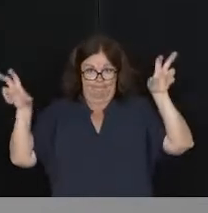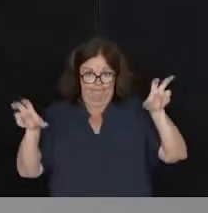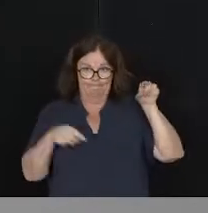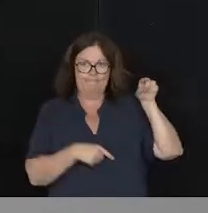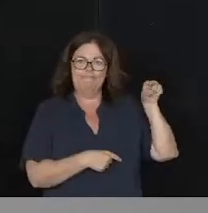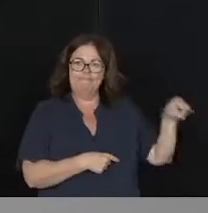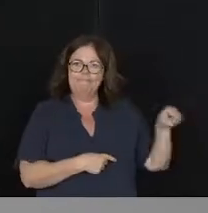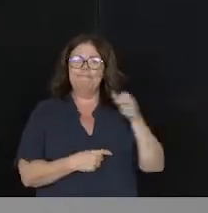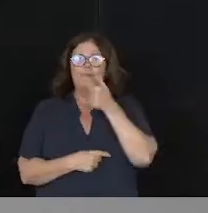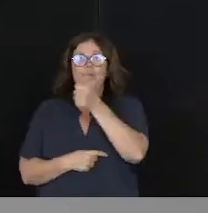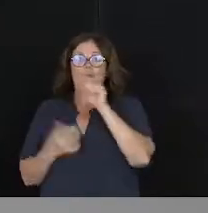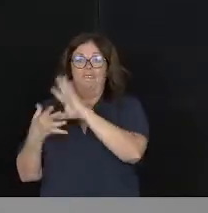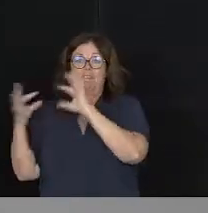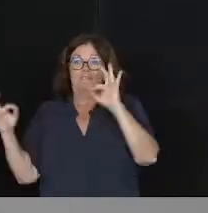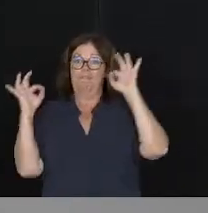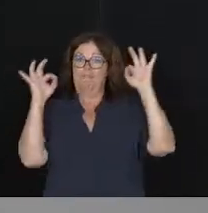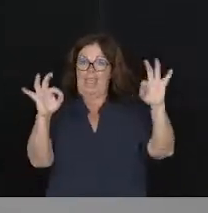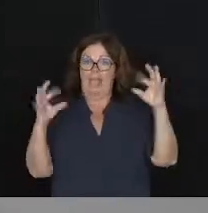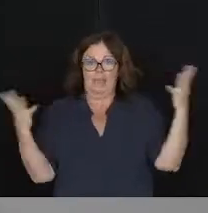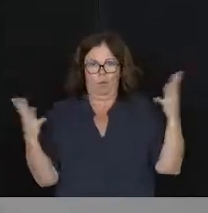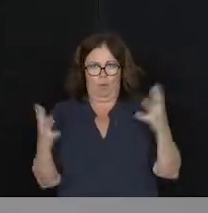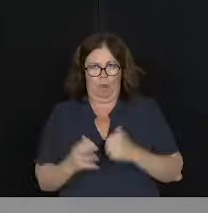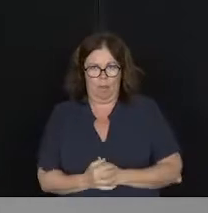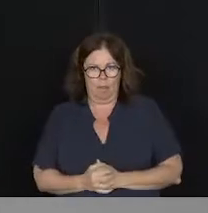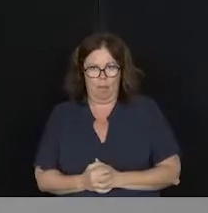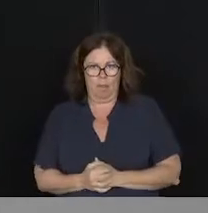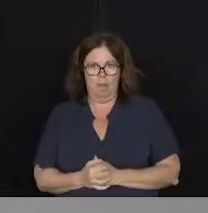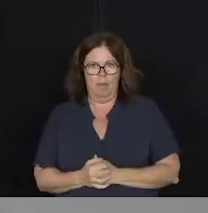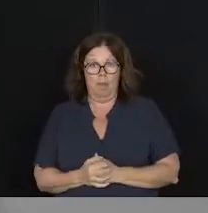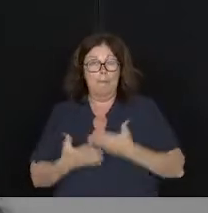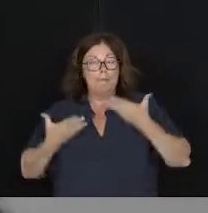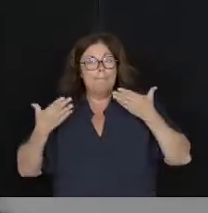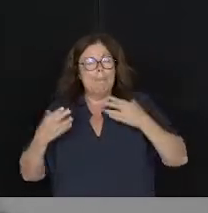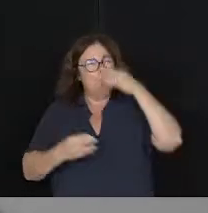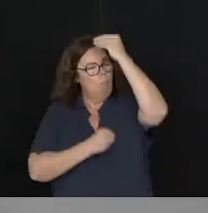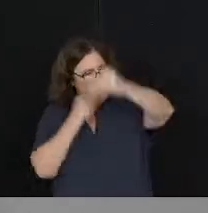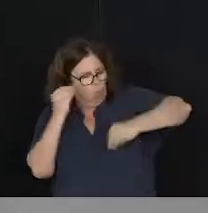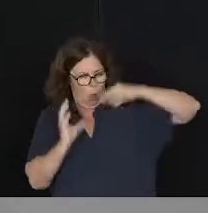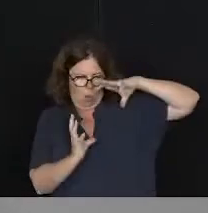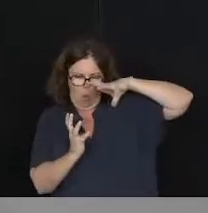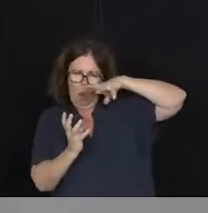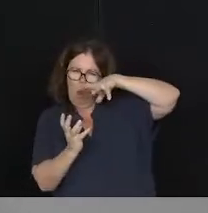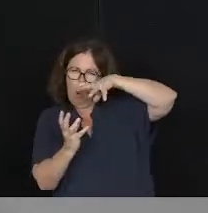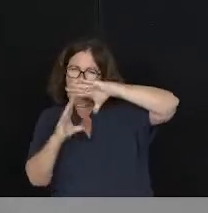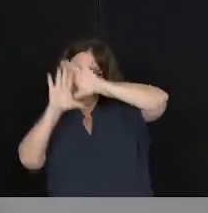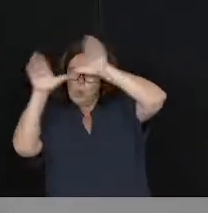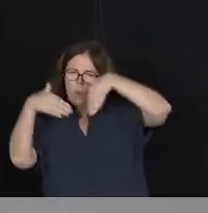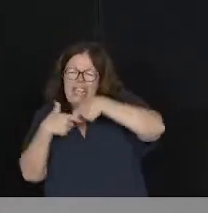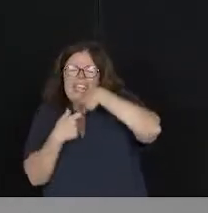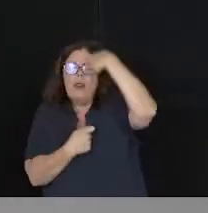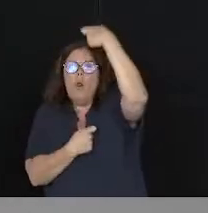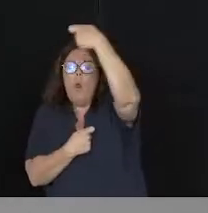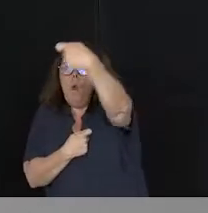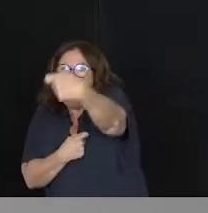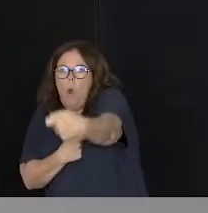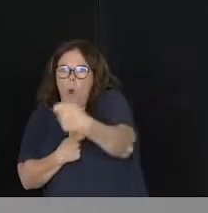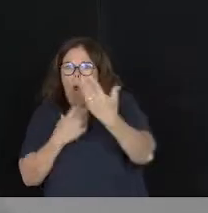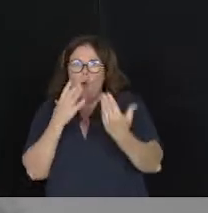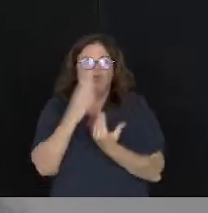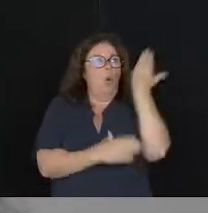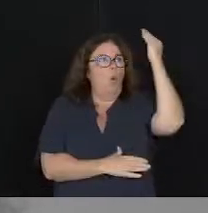litanie par cette phrase que je cite. Il y a moins de sommeil aujourd'hui dans le monde, les nuits sont plus longues et les jours